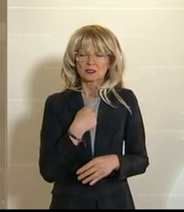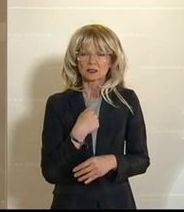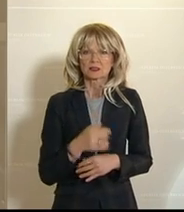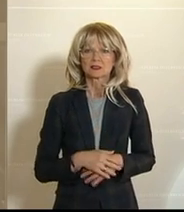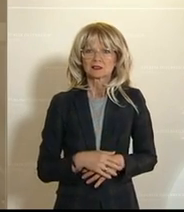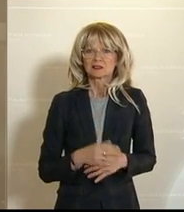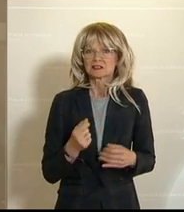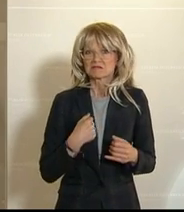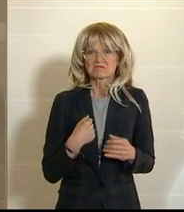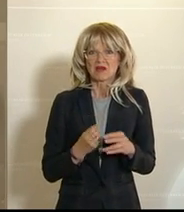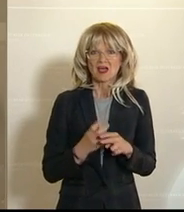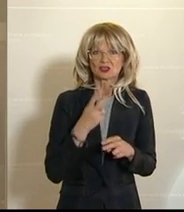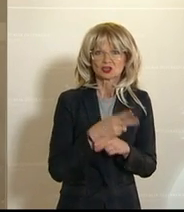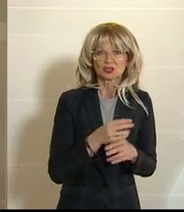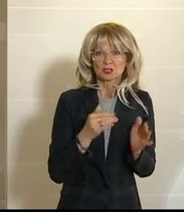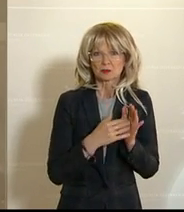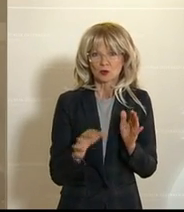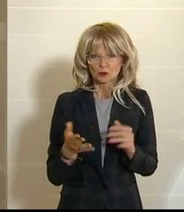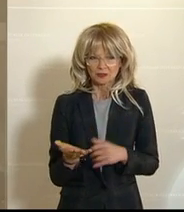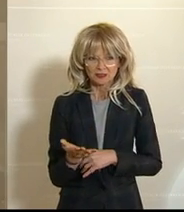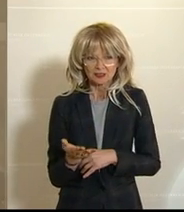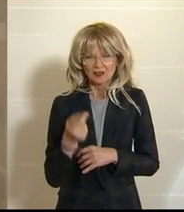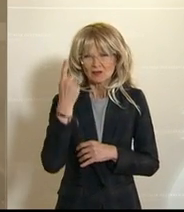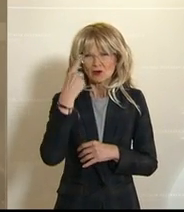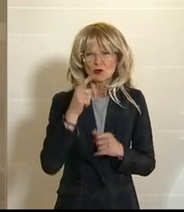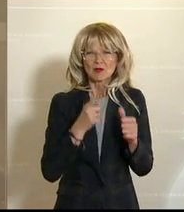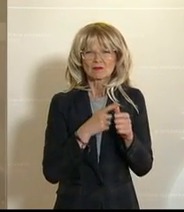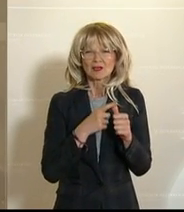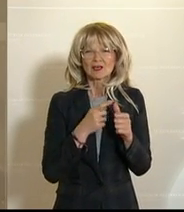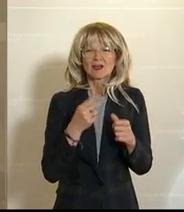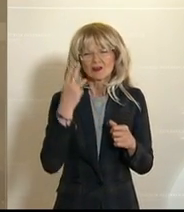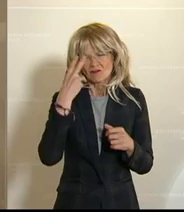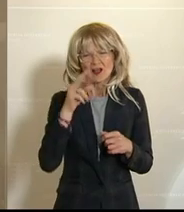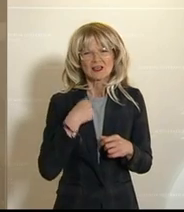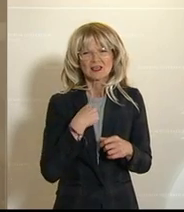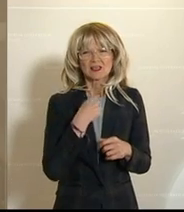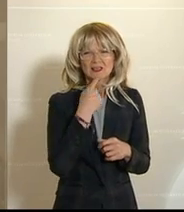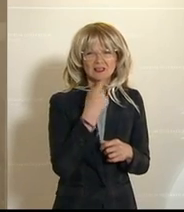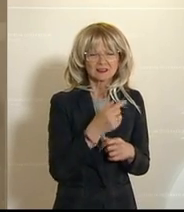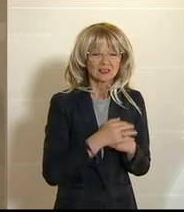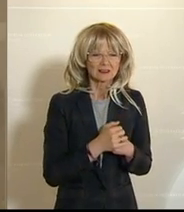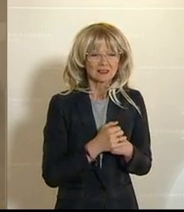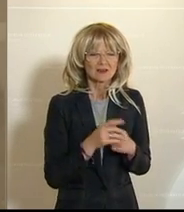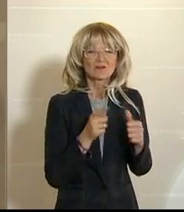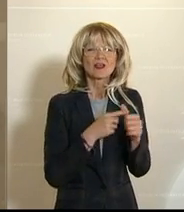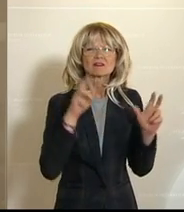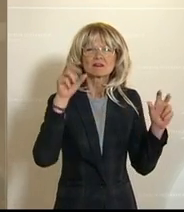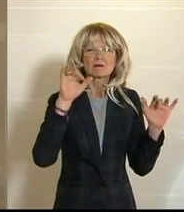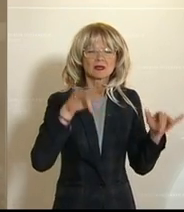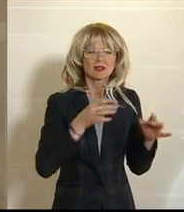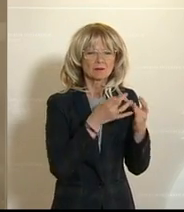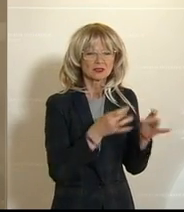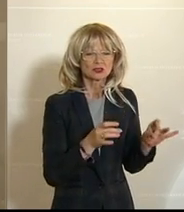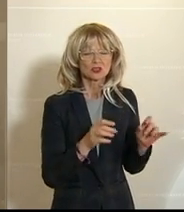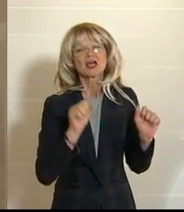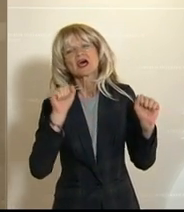weil ich gesagt hätte, dass ja, wenn es um das Thema Pensionen und Budget geht, ja sehr oft im Zusammenhang mit, ist es denn